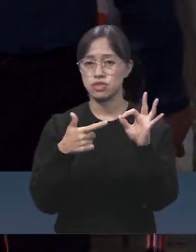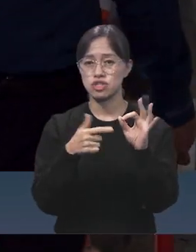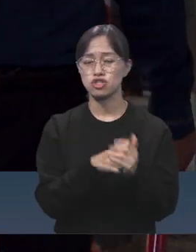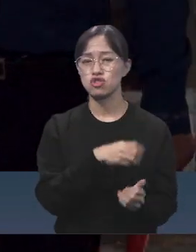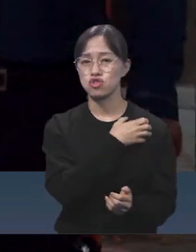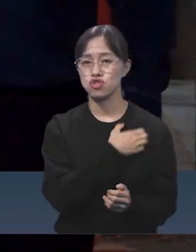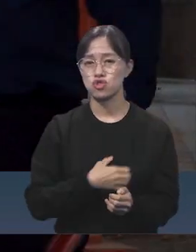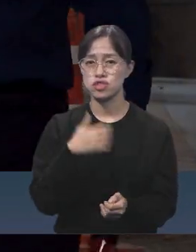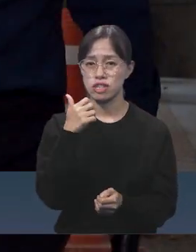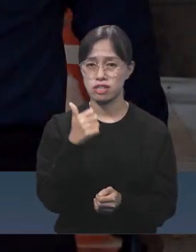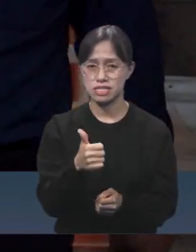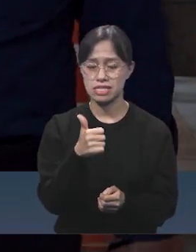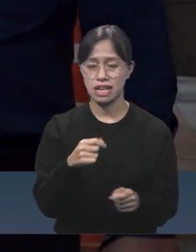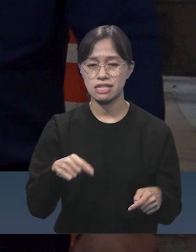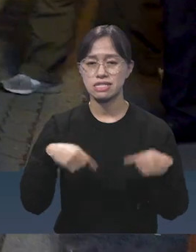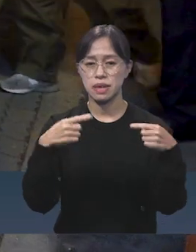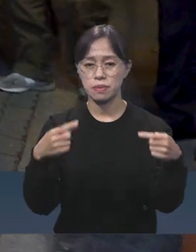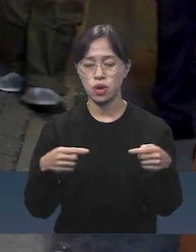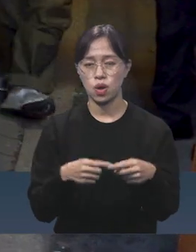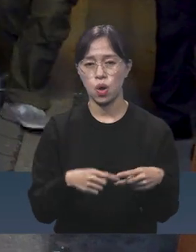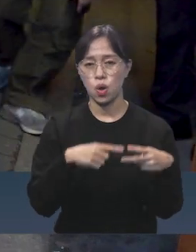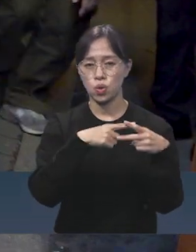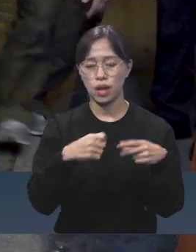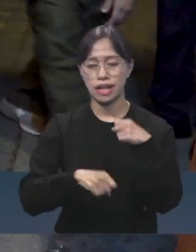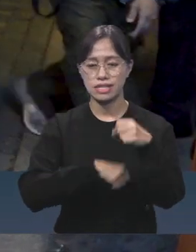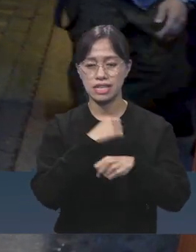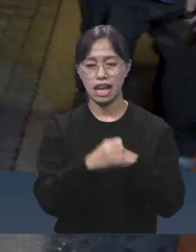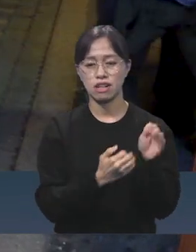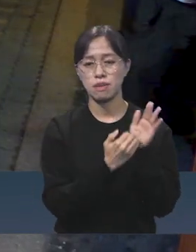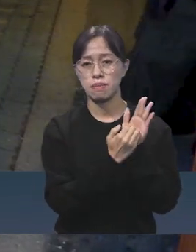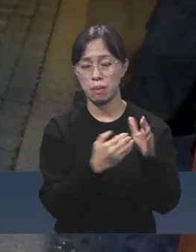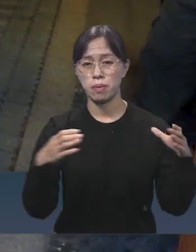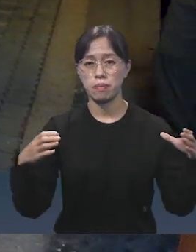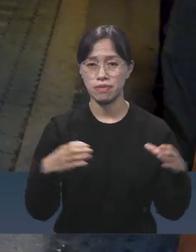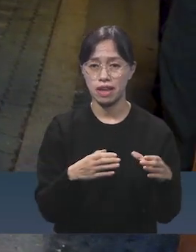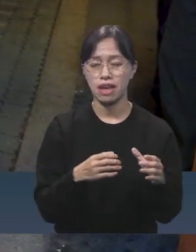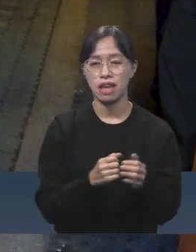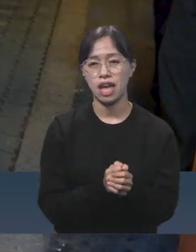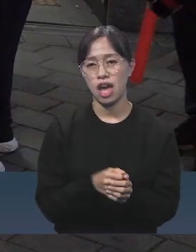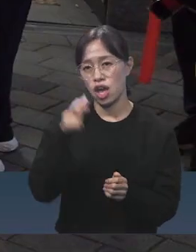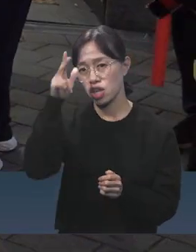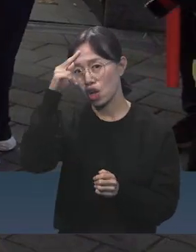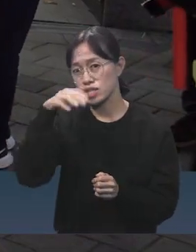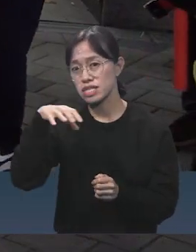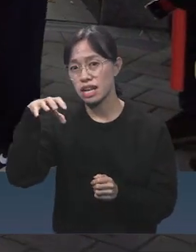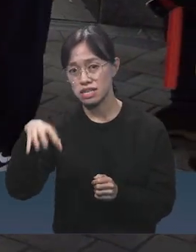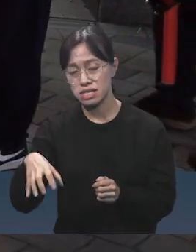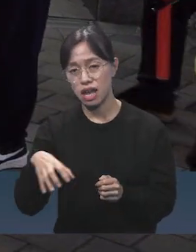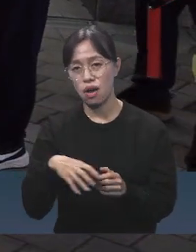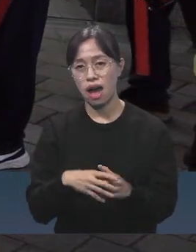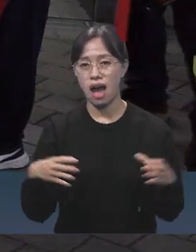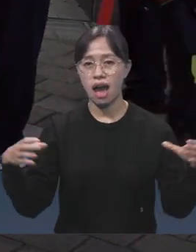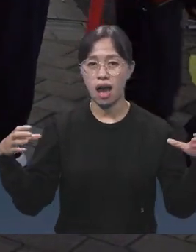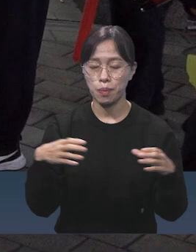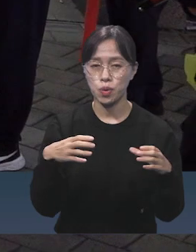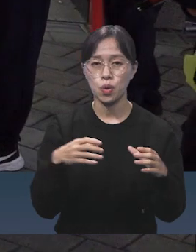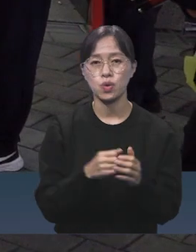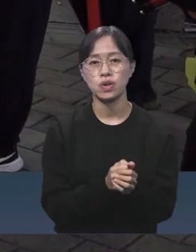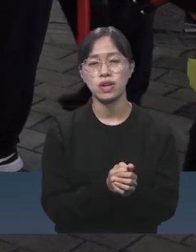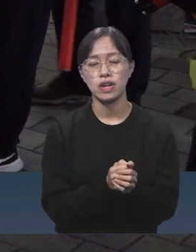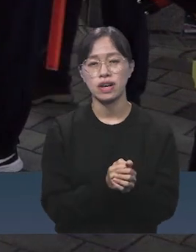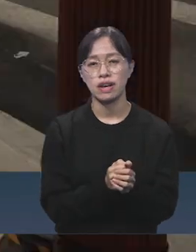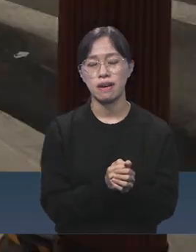10월 16일 진행된 순찰에 이필형 동대문 구청장이 참여한 가운데 동대문구 자율방범대